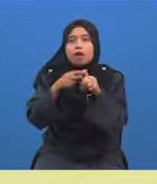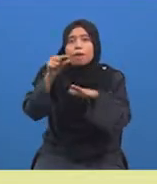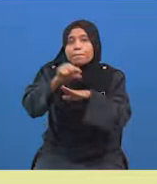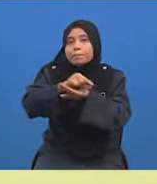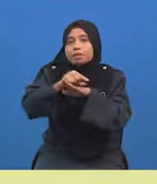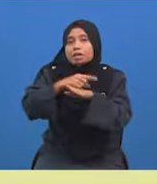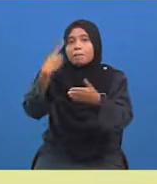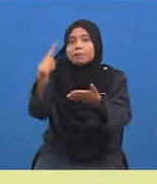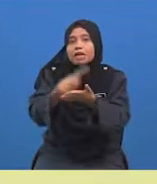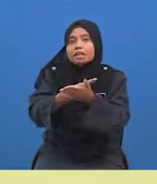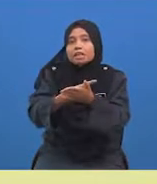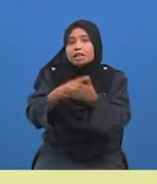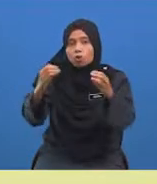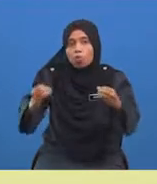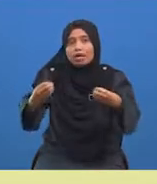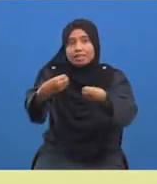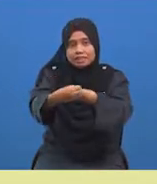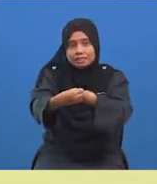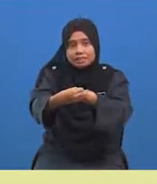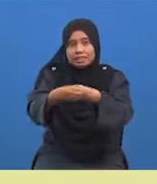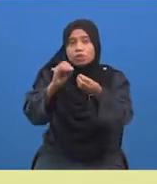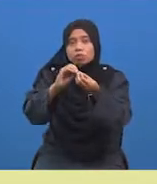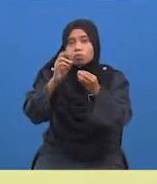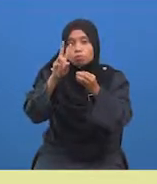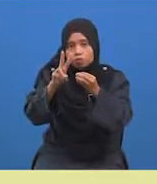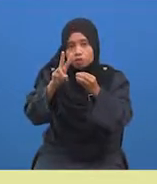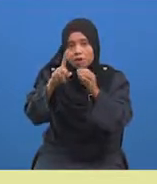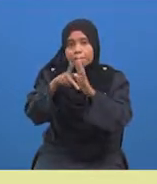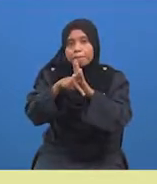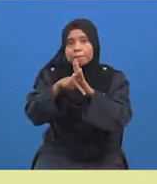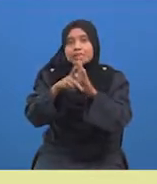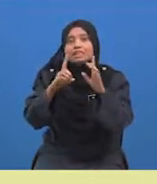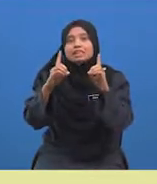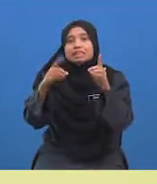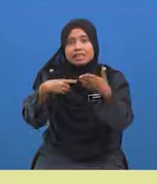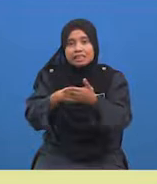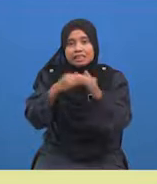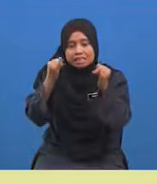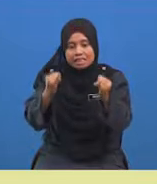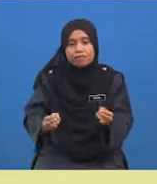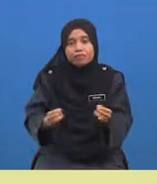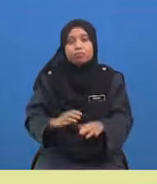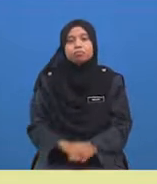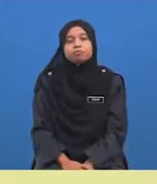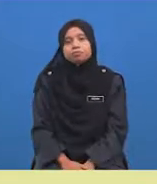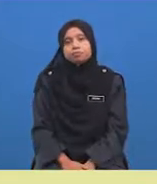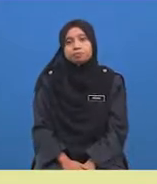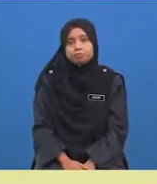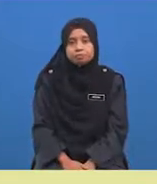dengan menggunakan pendekatan organisasi dan pendekatan individu.